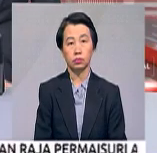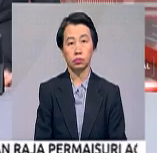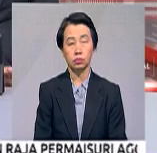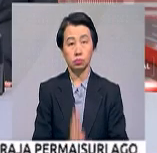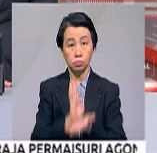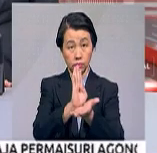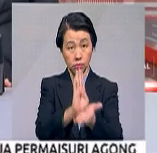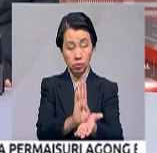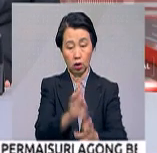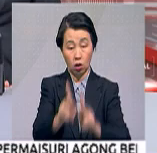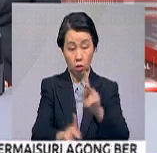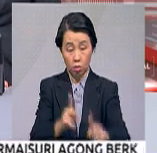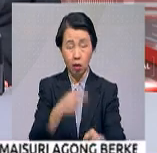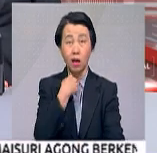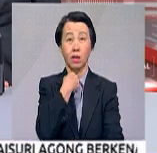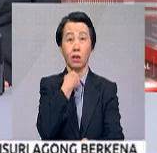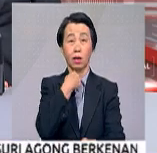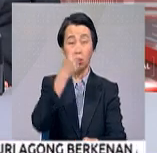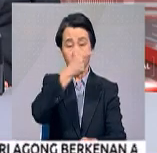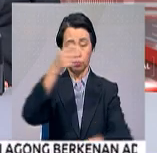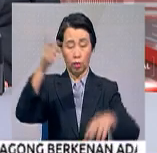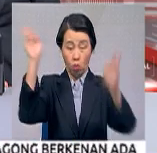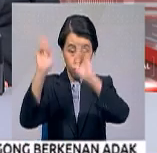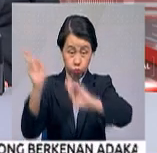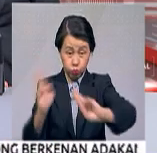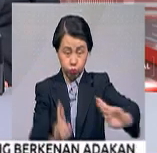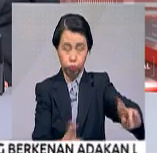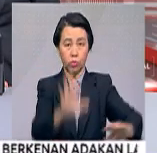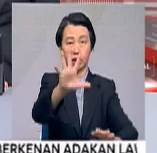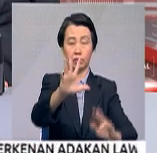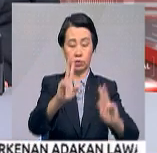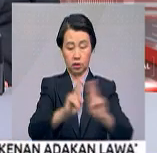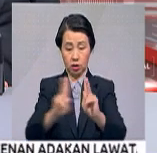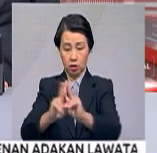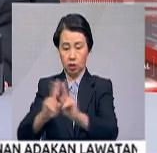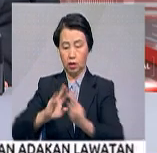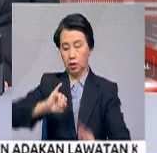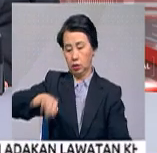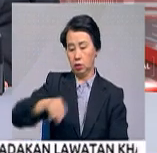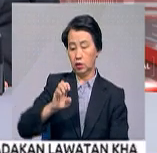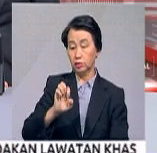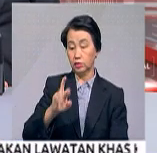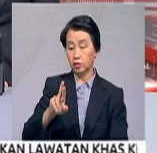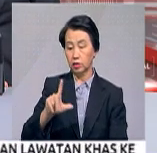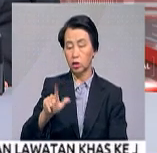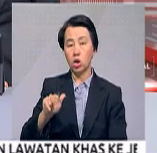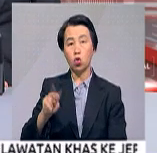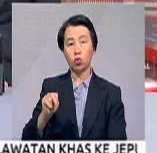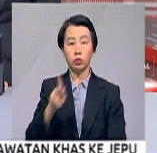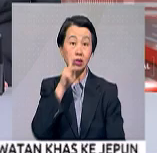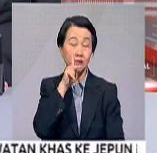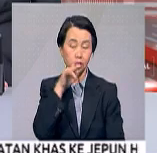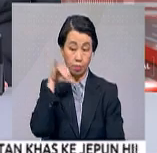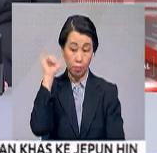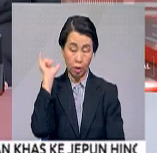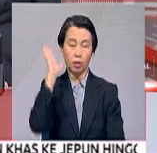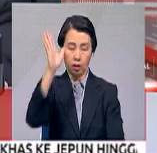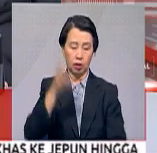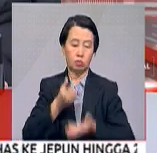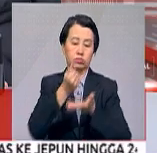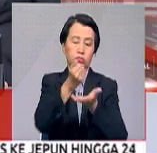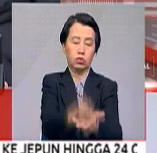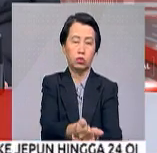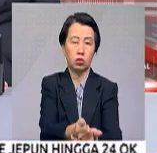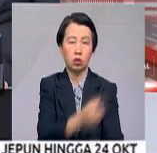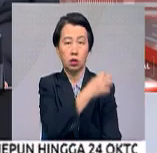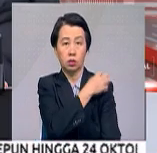Bantuan kepada penduduk terjejas akibat ribut di 5 kampung di Jerlun, Kedah semalam akan disalurkan segera. Pegawai Pertahanan